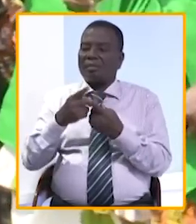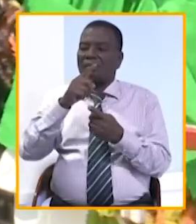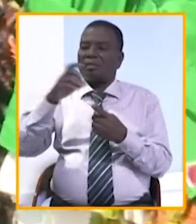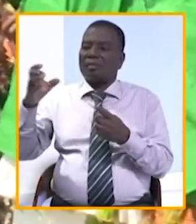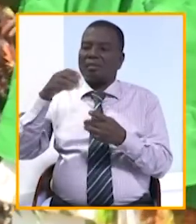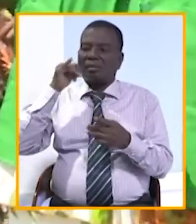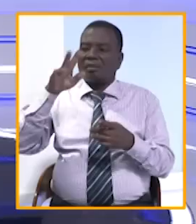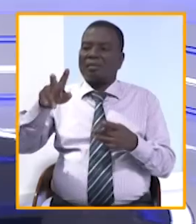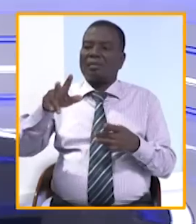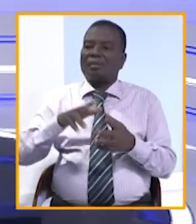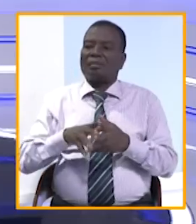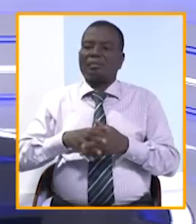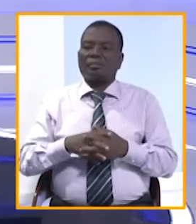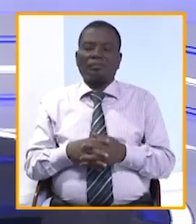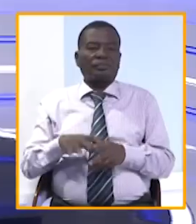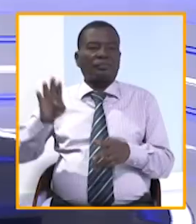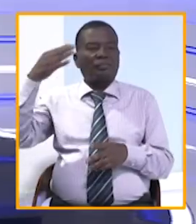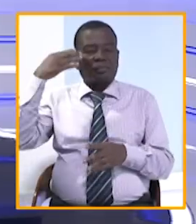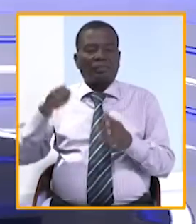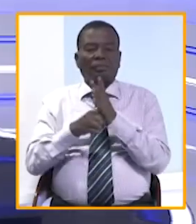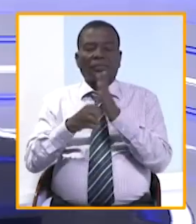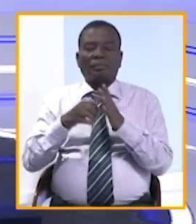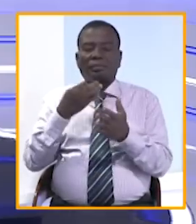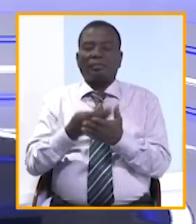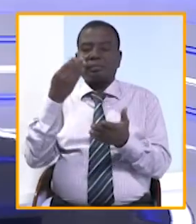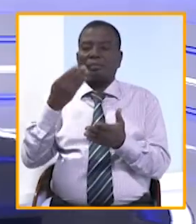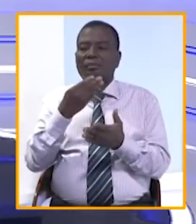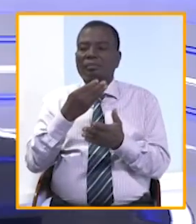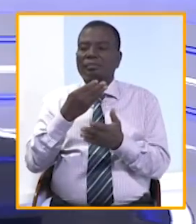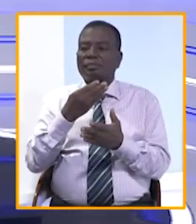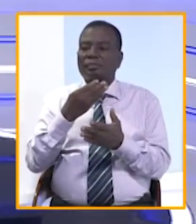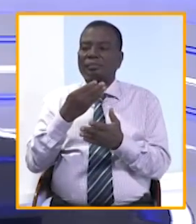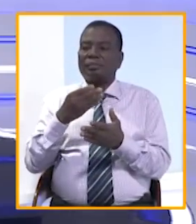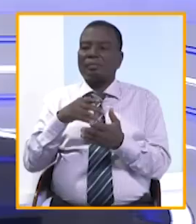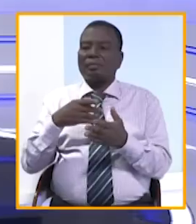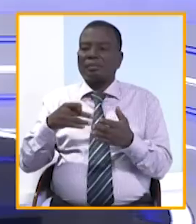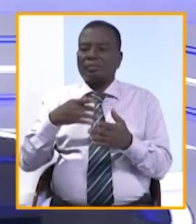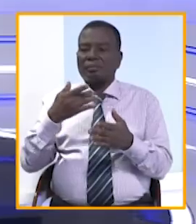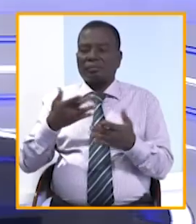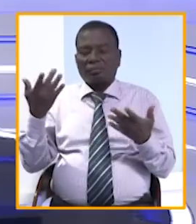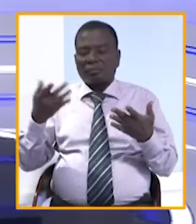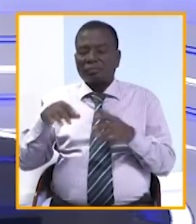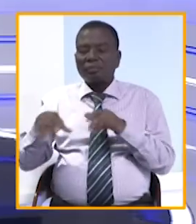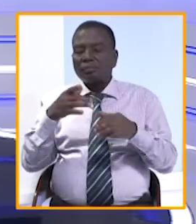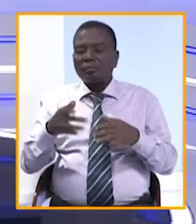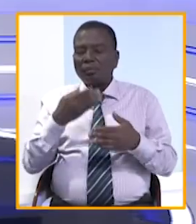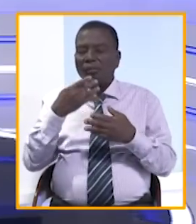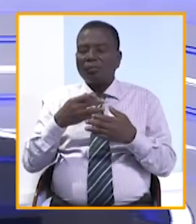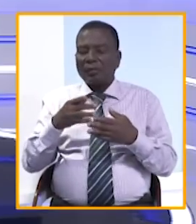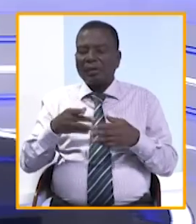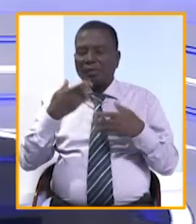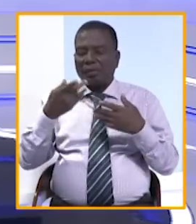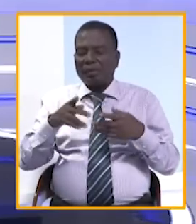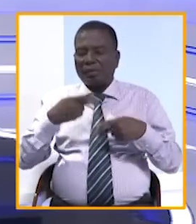femmes. Le ministre de l'Économie et des Finances, Adama Koulibaly, fait parler son cœur en faisant un don de 150 chaises et